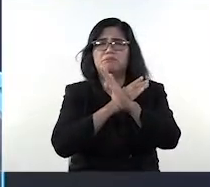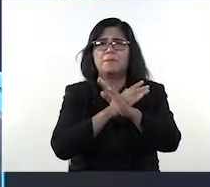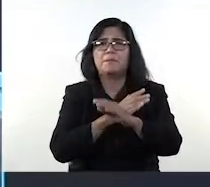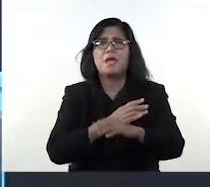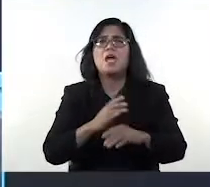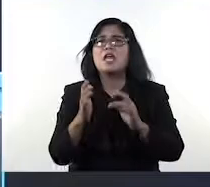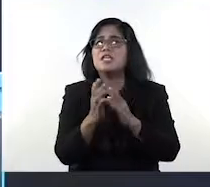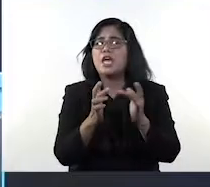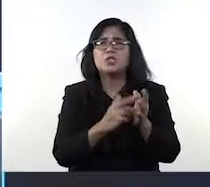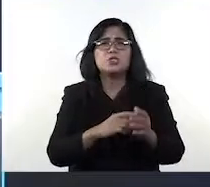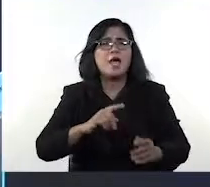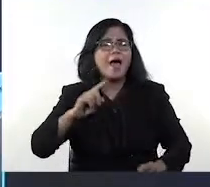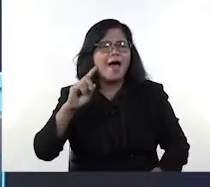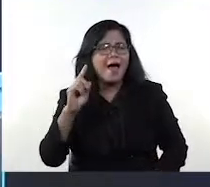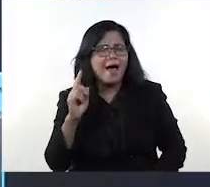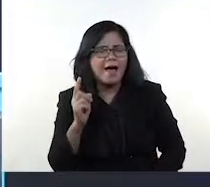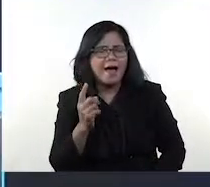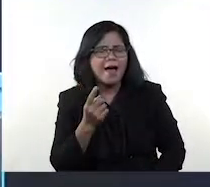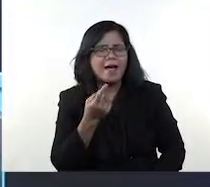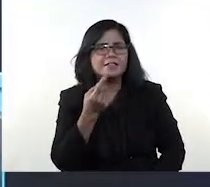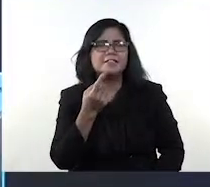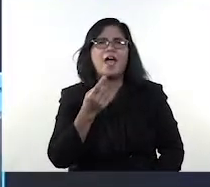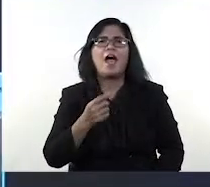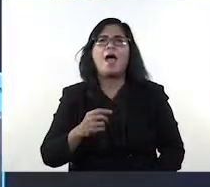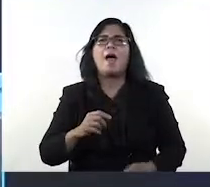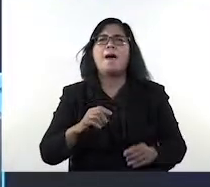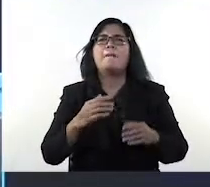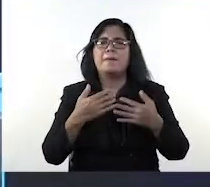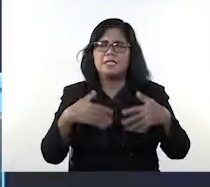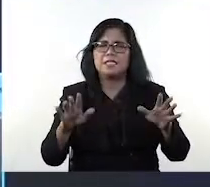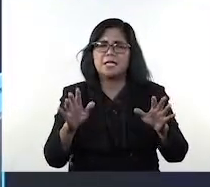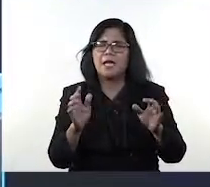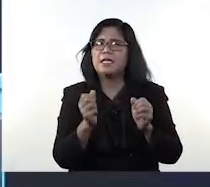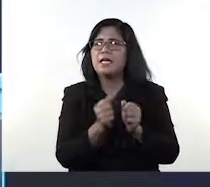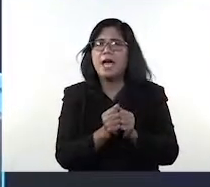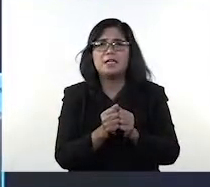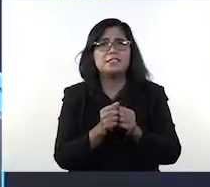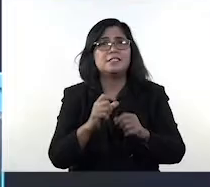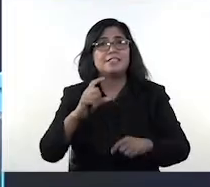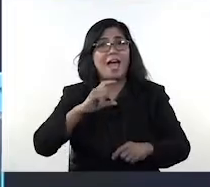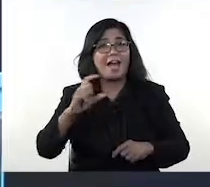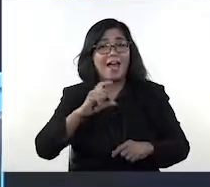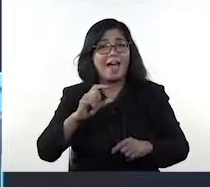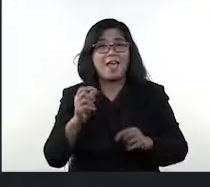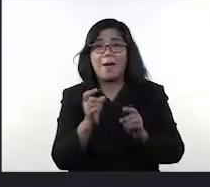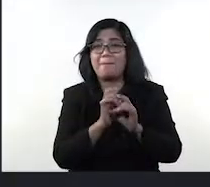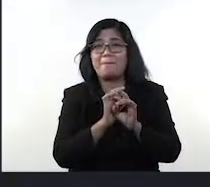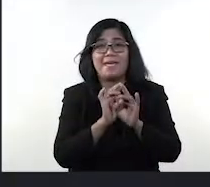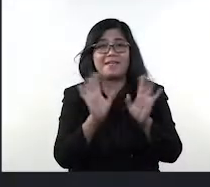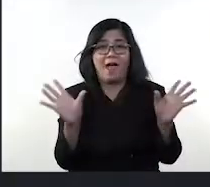Hai hej software driver Wei dia menyelesaikan masalah dengan cara berbeda